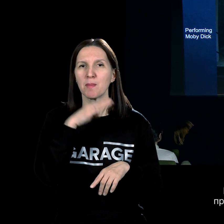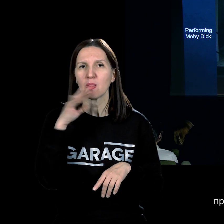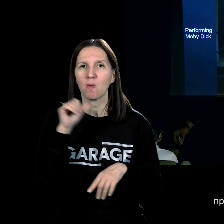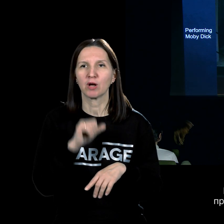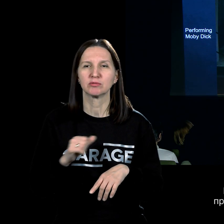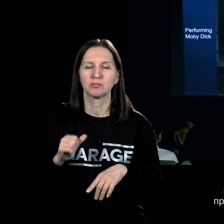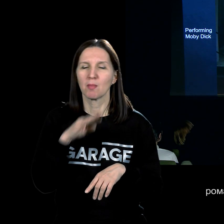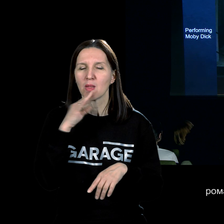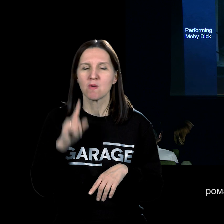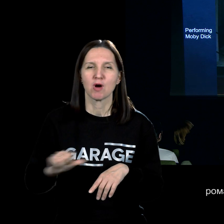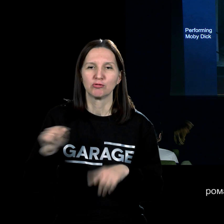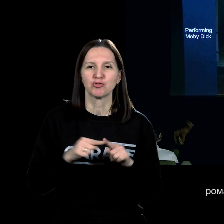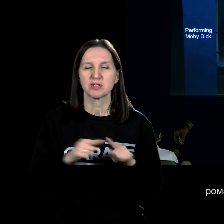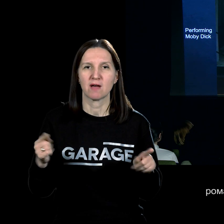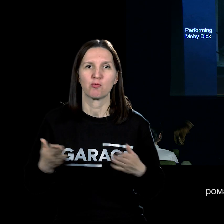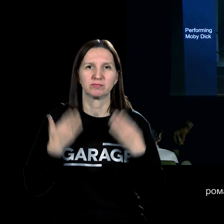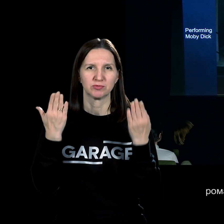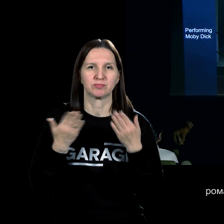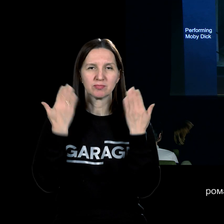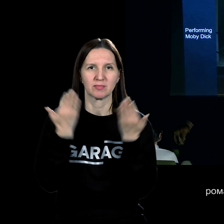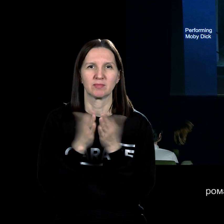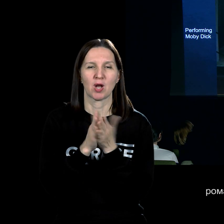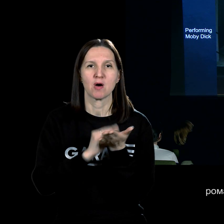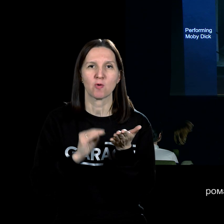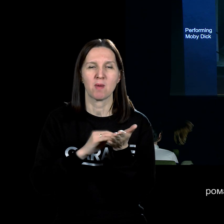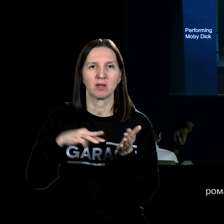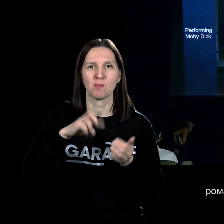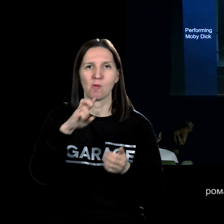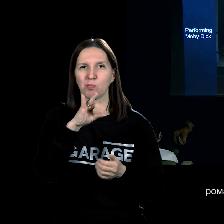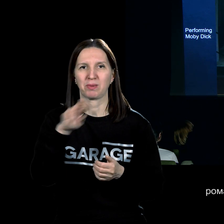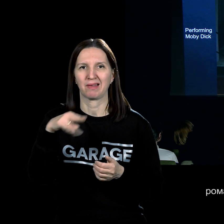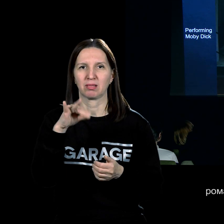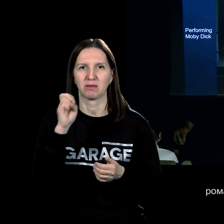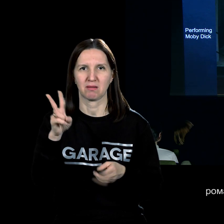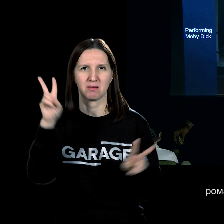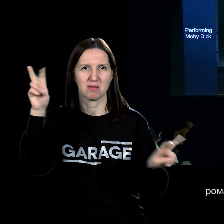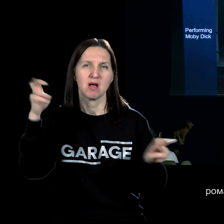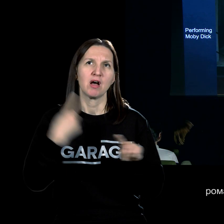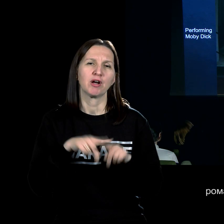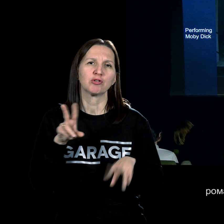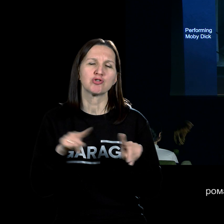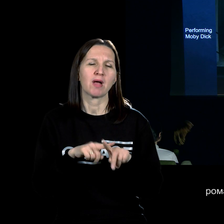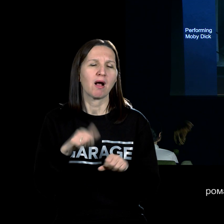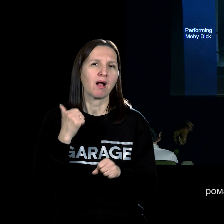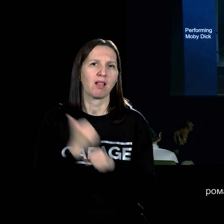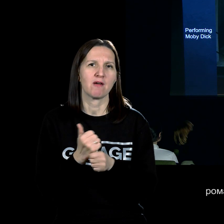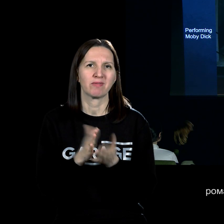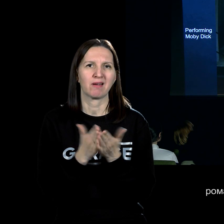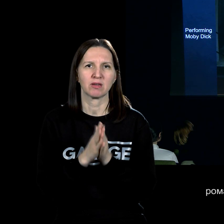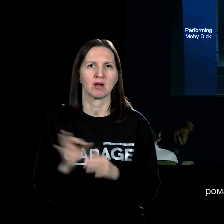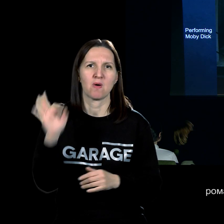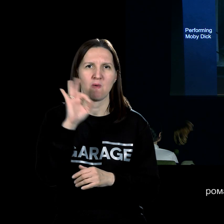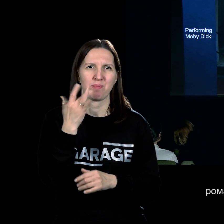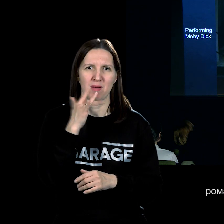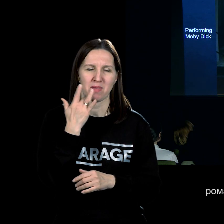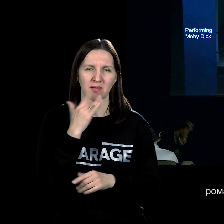многочасовое чтение вслух романа Мелвилла «Моби Дик», который для Лонга является такой действительно главной книгой об